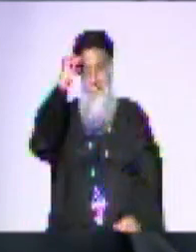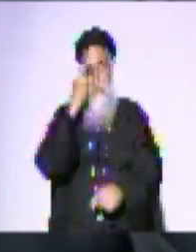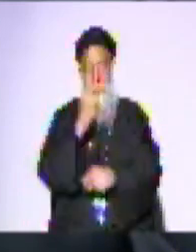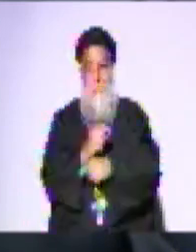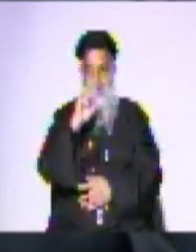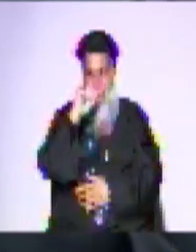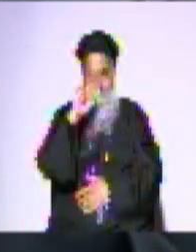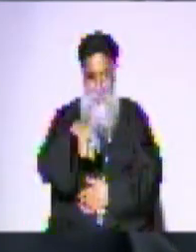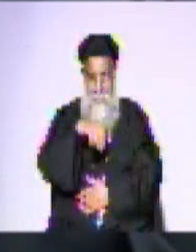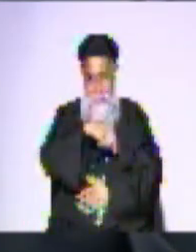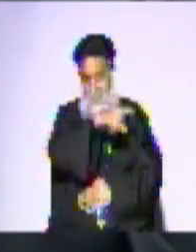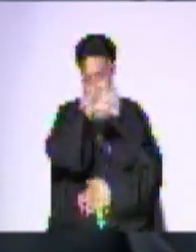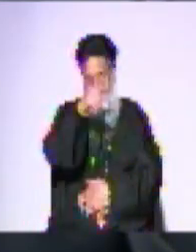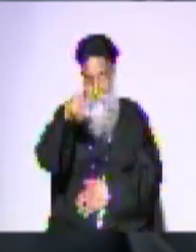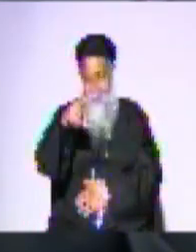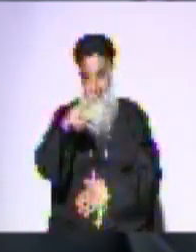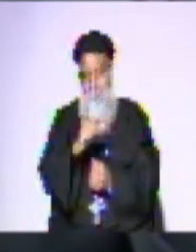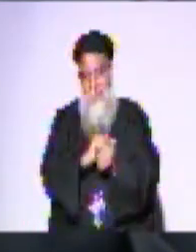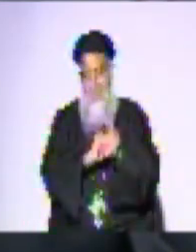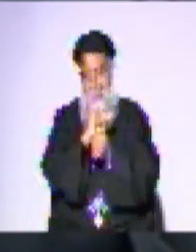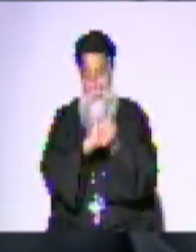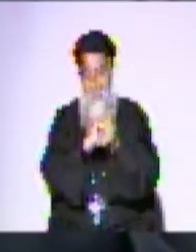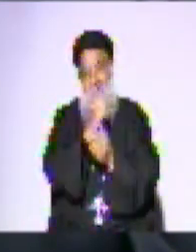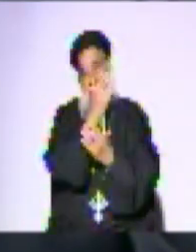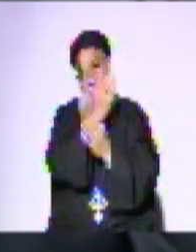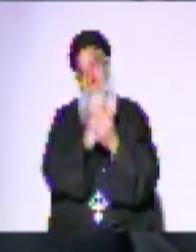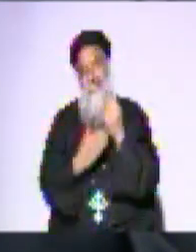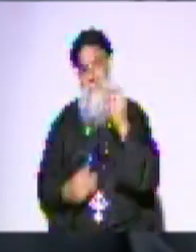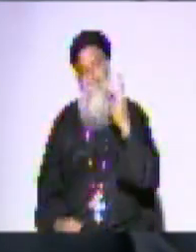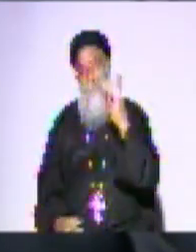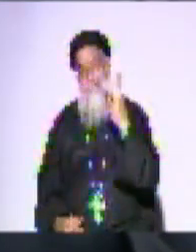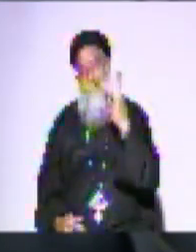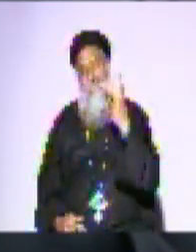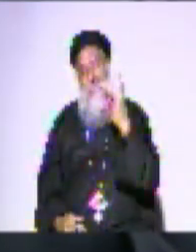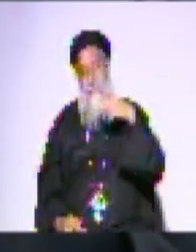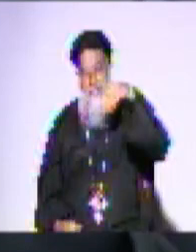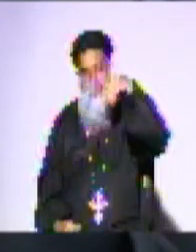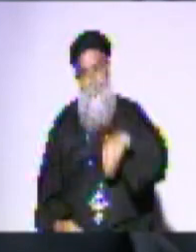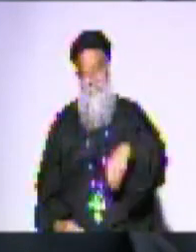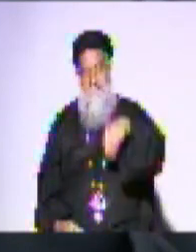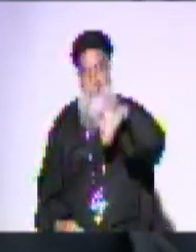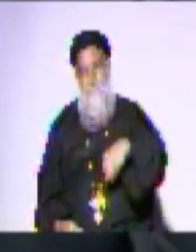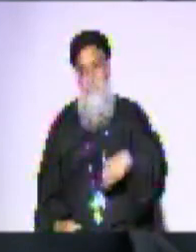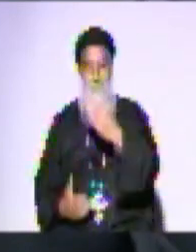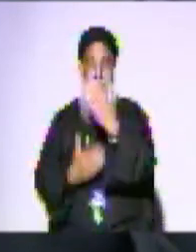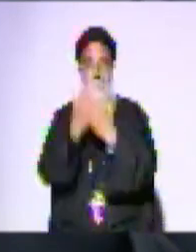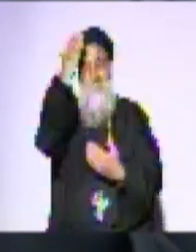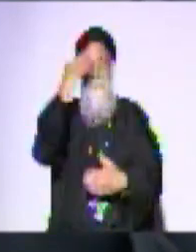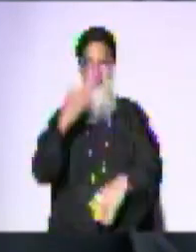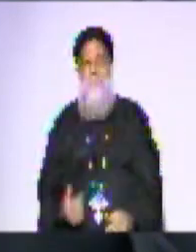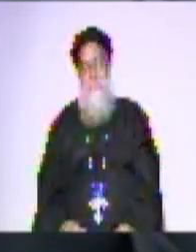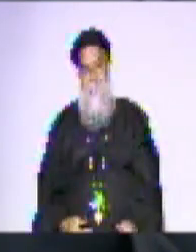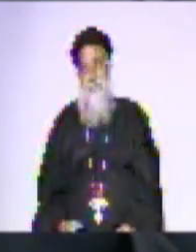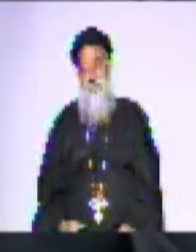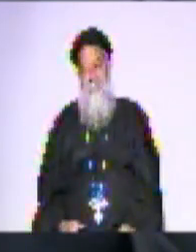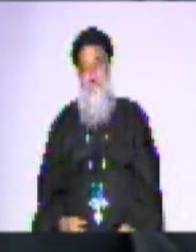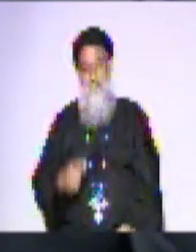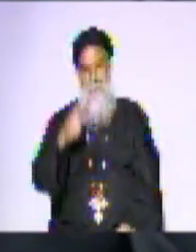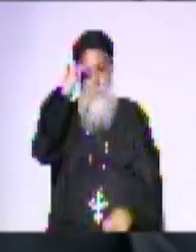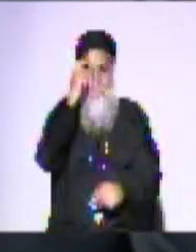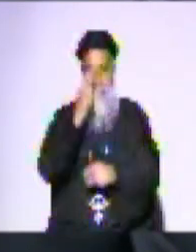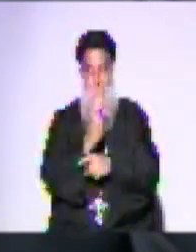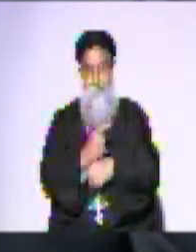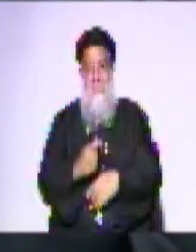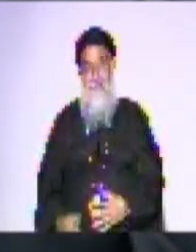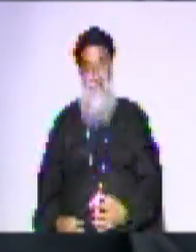بها خلصنا بغسل الميلاد الثاني أيوة بها خلصنا في تيتوس 3 الميلاد